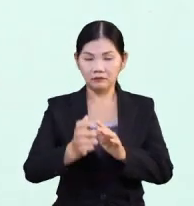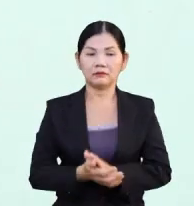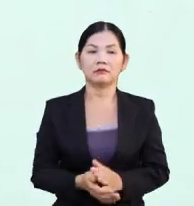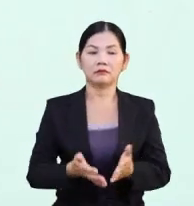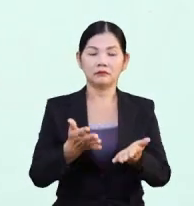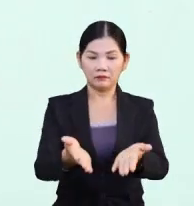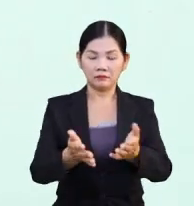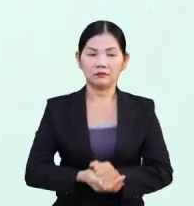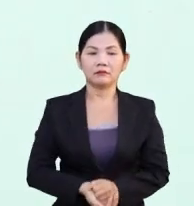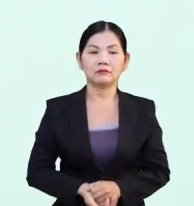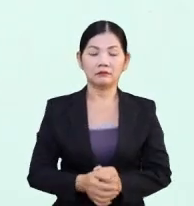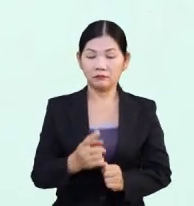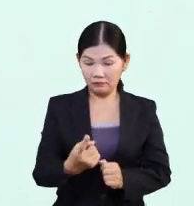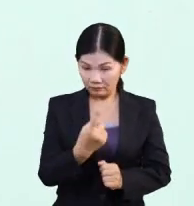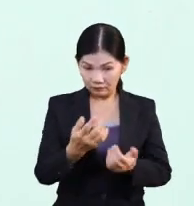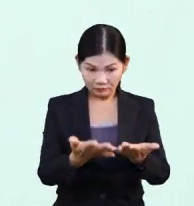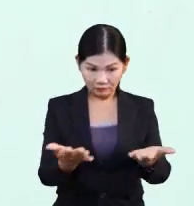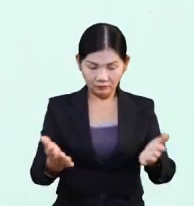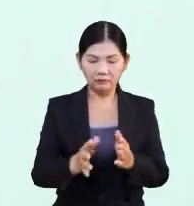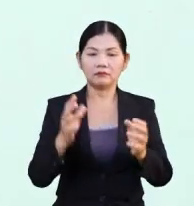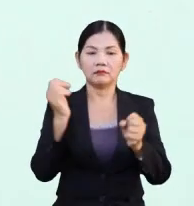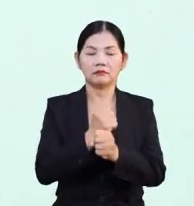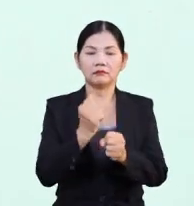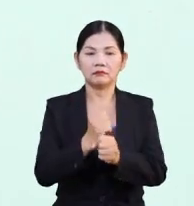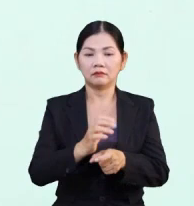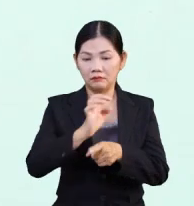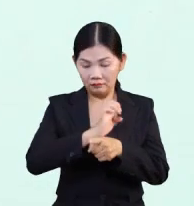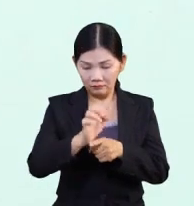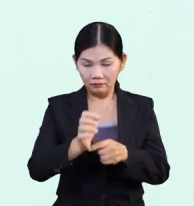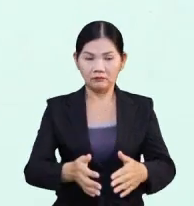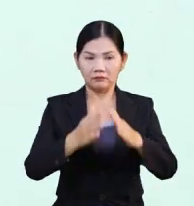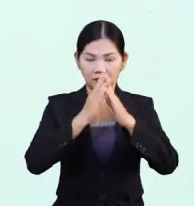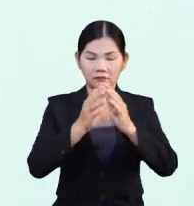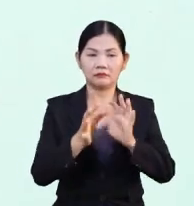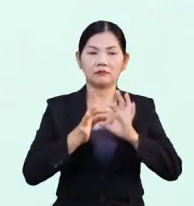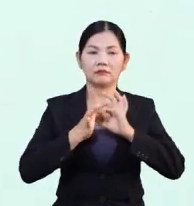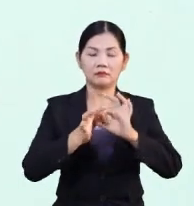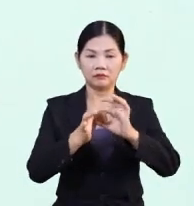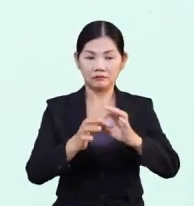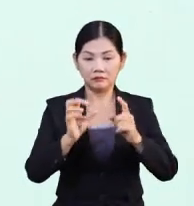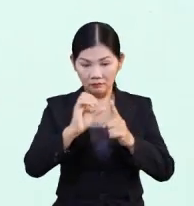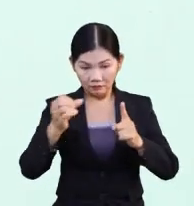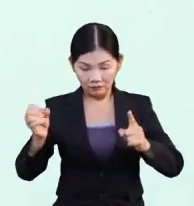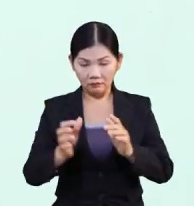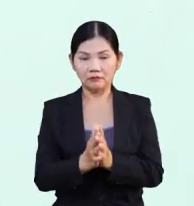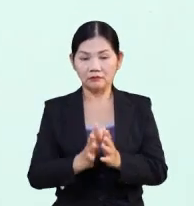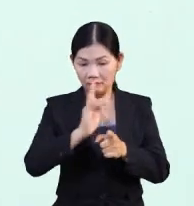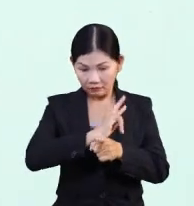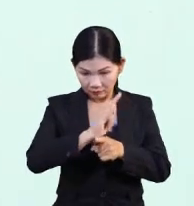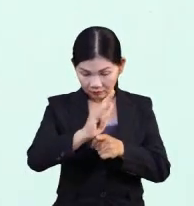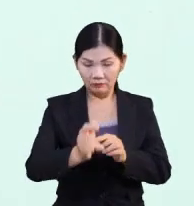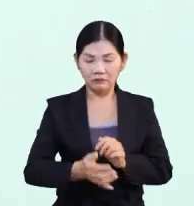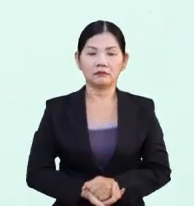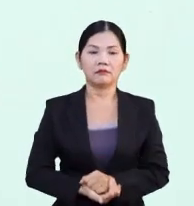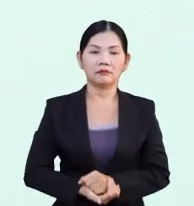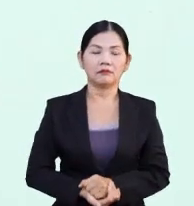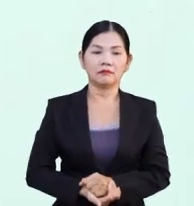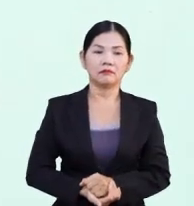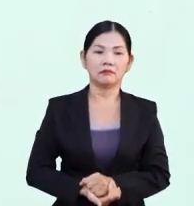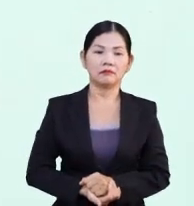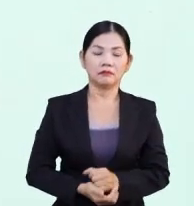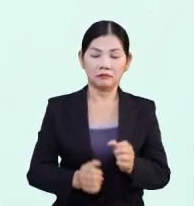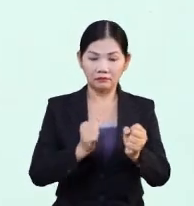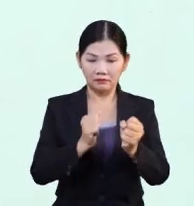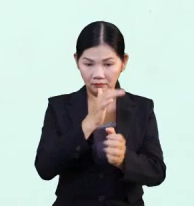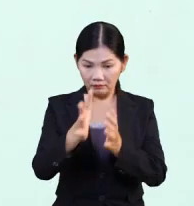để khuôn ánh. Chà, thôi dần ná, áo chùm nào để con bằng ca nấu. Tại tốt nâng là bạc lê, nâng bảo man vị thị nì nè con á. Ta, chập